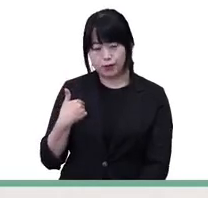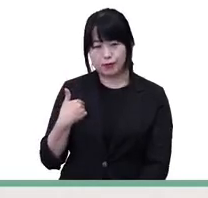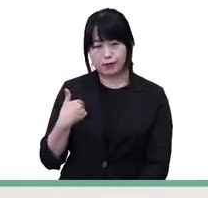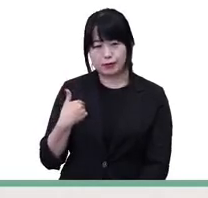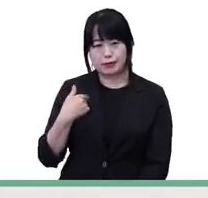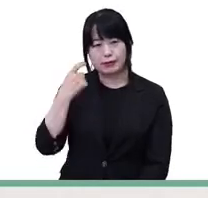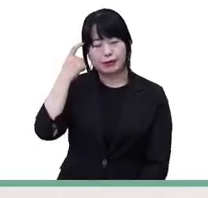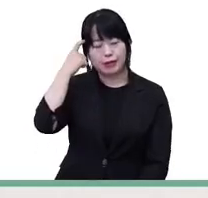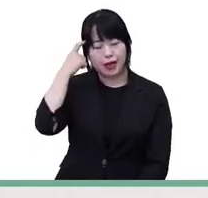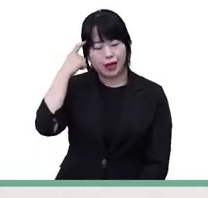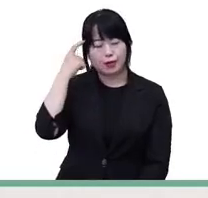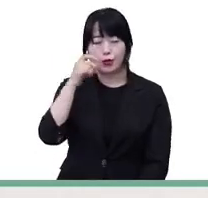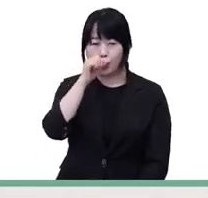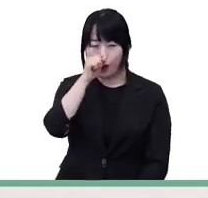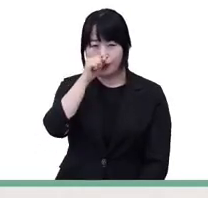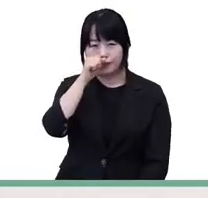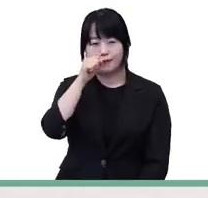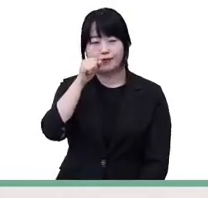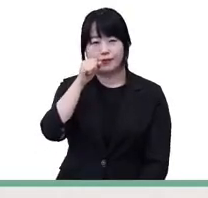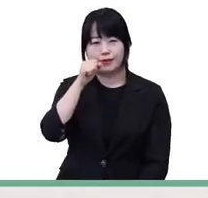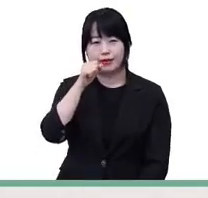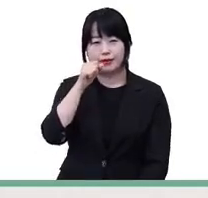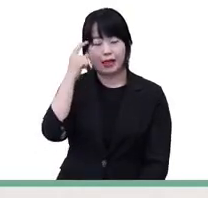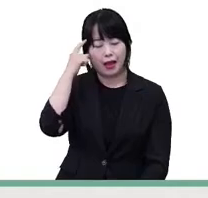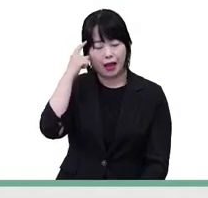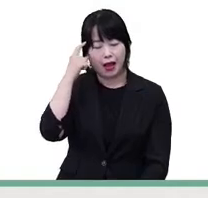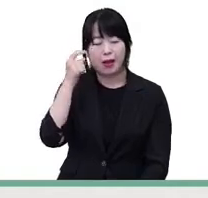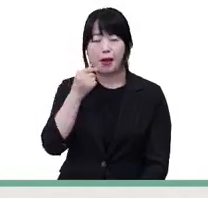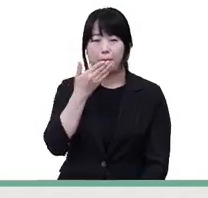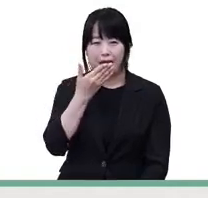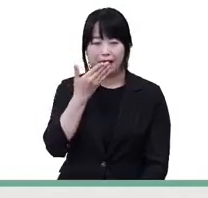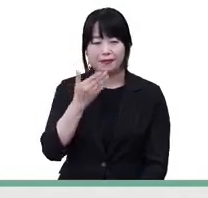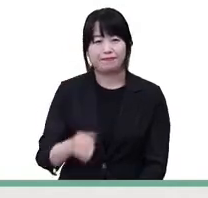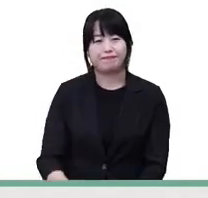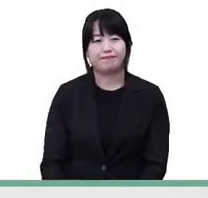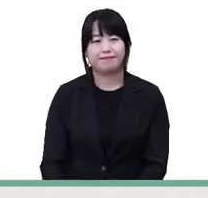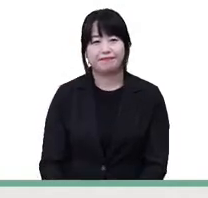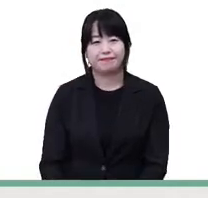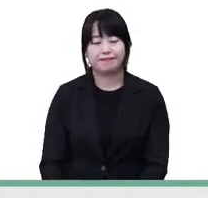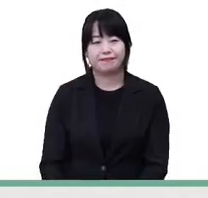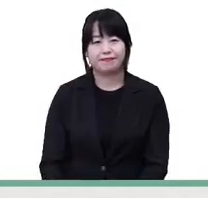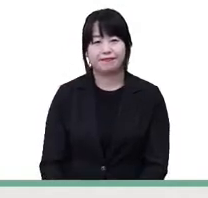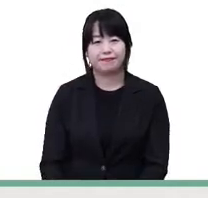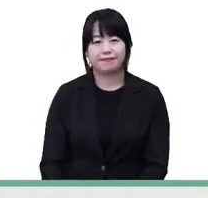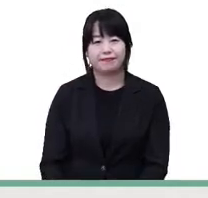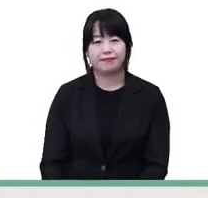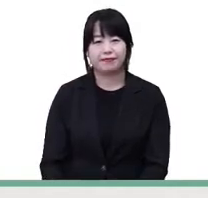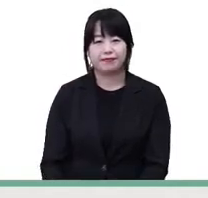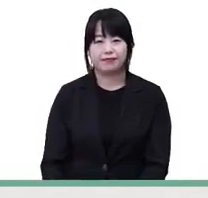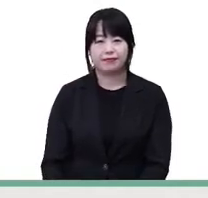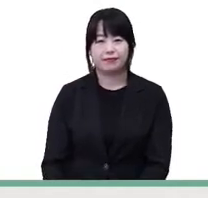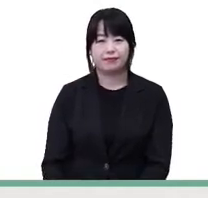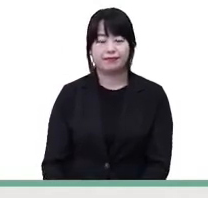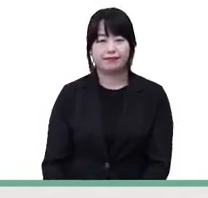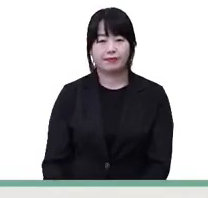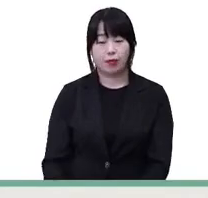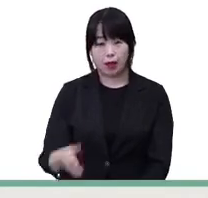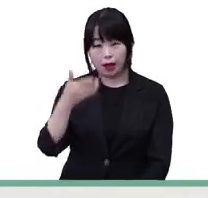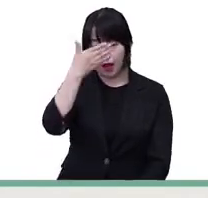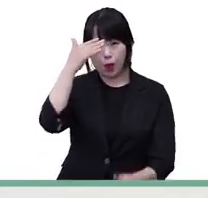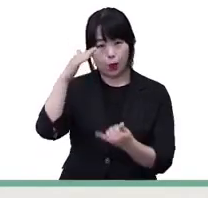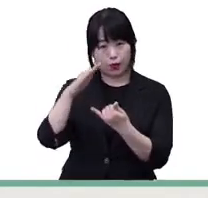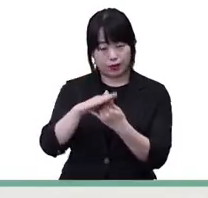조금이나마 좀 긍정적인 변화를 할 수 있기 때문이라고 생각이 듭니다. 그래서 이